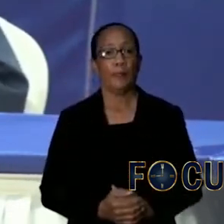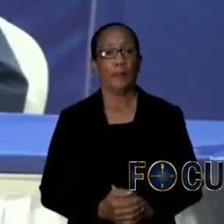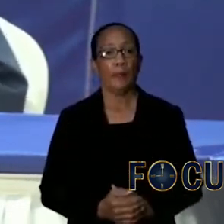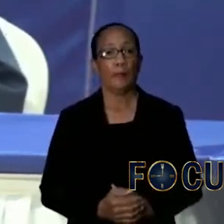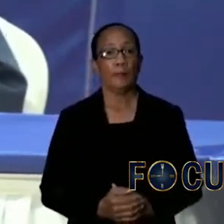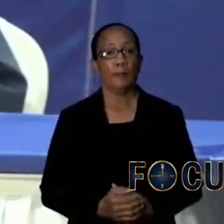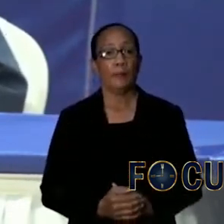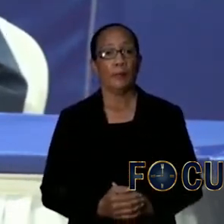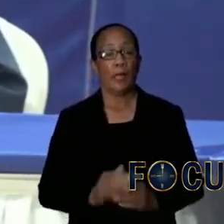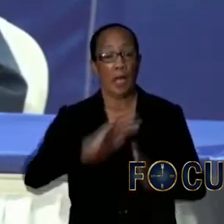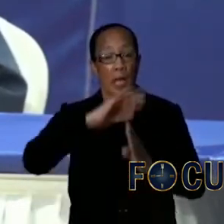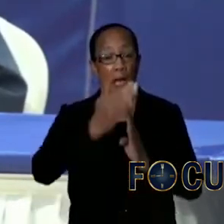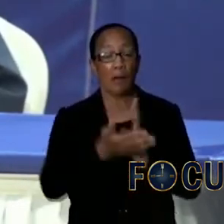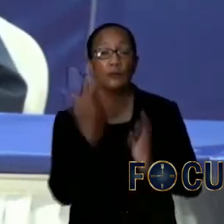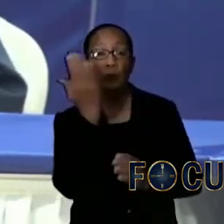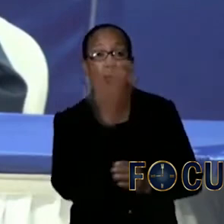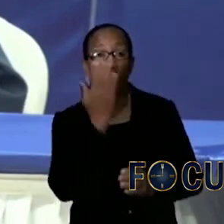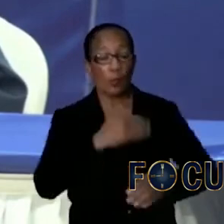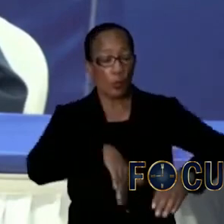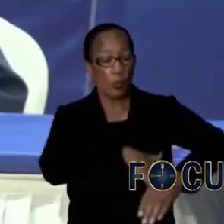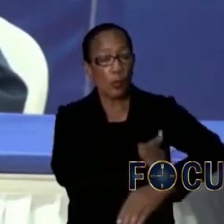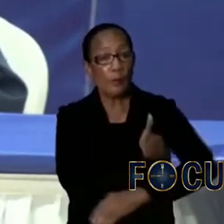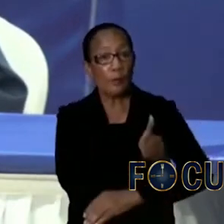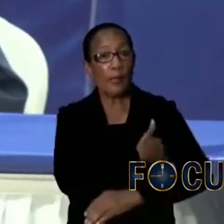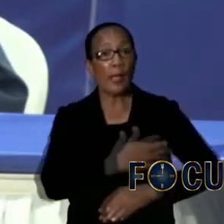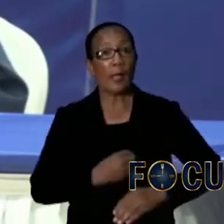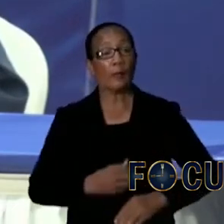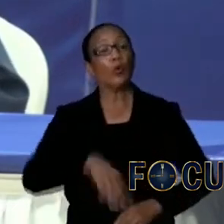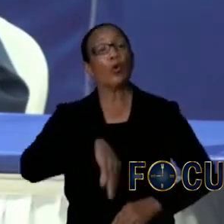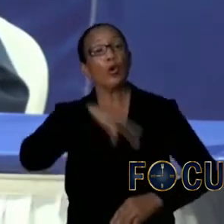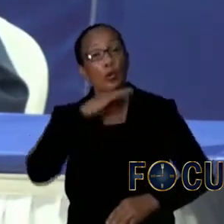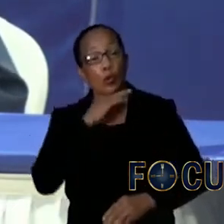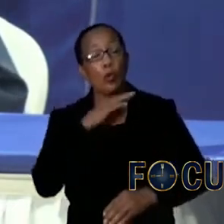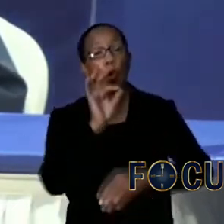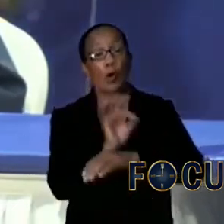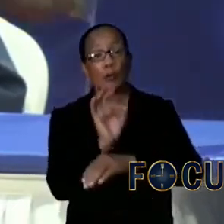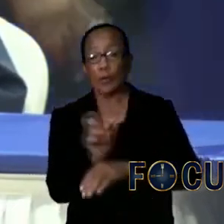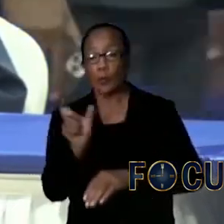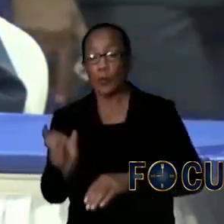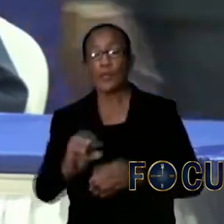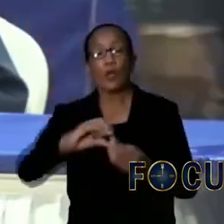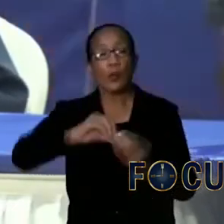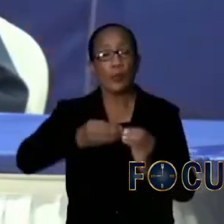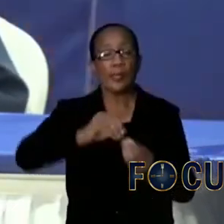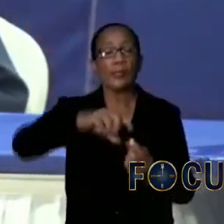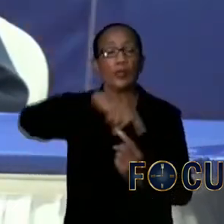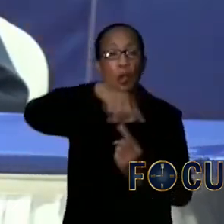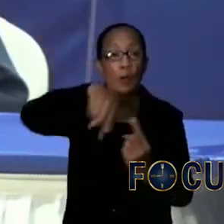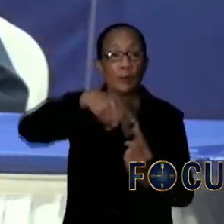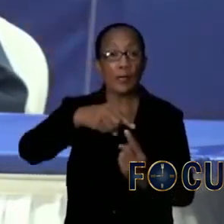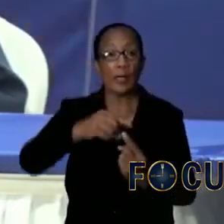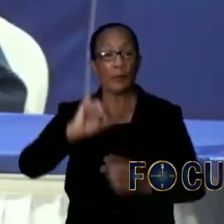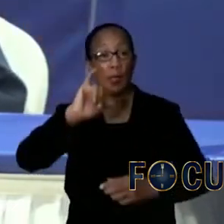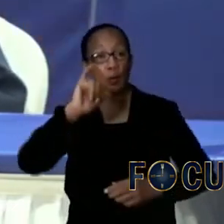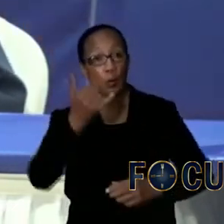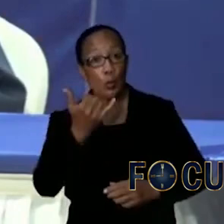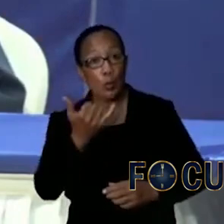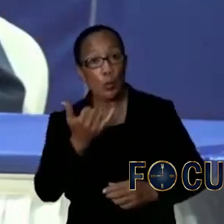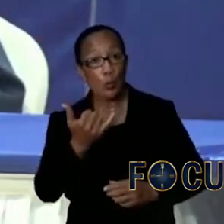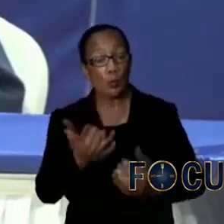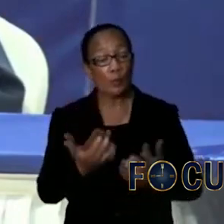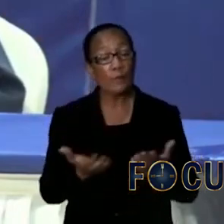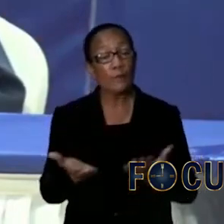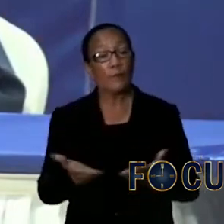Afstuderen op de universiteit. De universiteit heeft voldoende onderwijskundigen om creatief om te gaan met nieuwe vormen